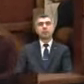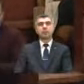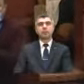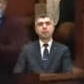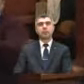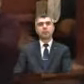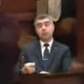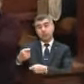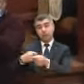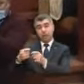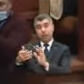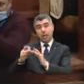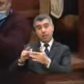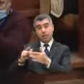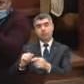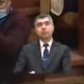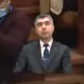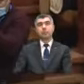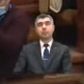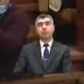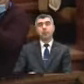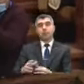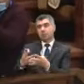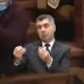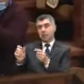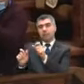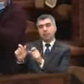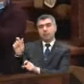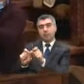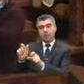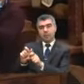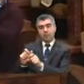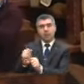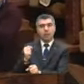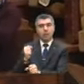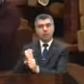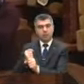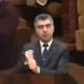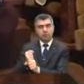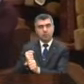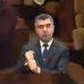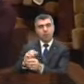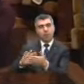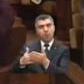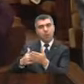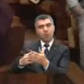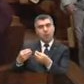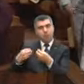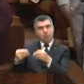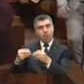التجارة الرقمية اليوم كنعرفوا أن مجموعة من المواطنين يشتغلون ويقومون بعملية بيع